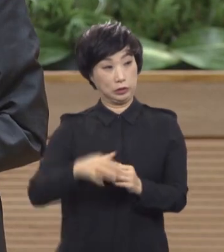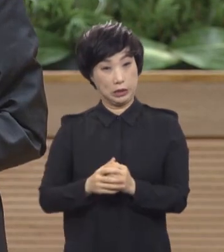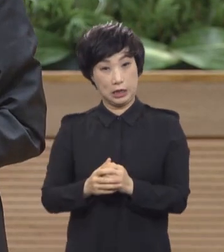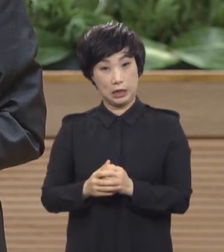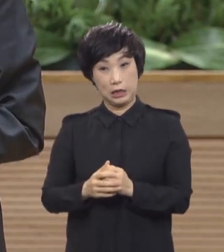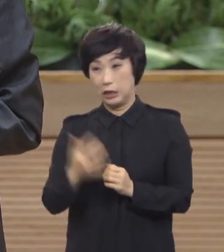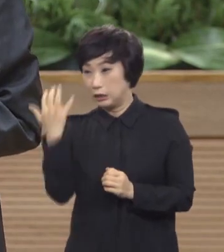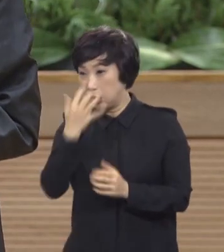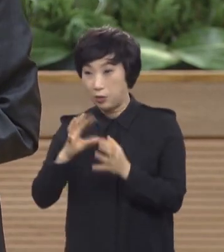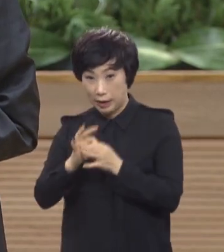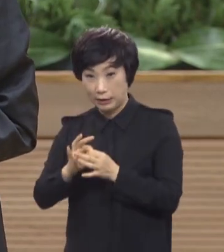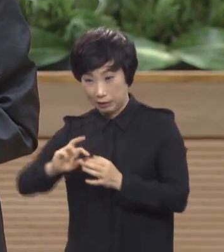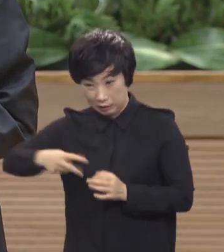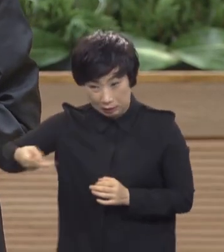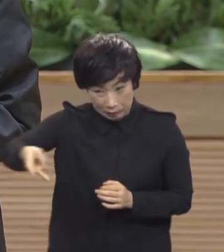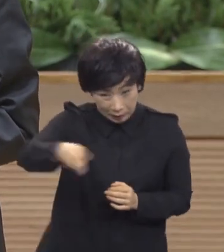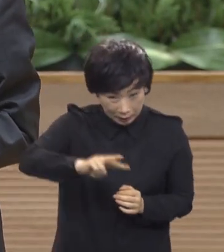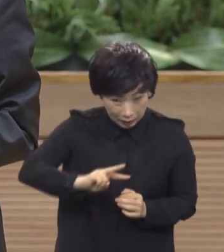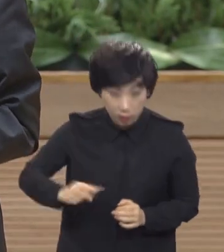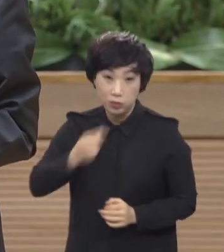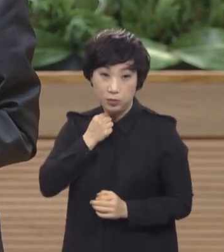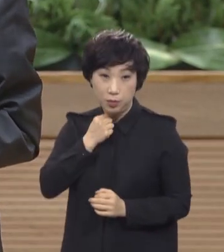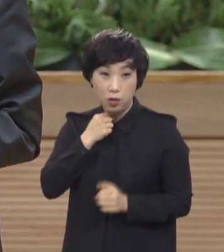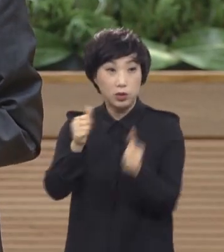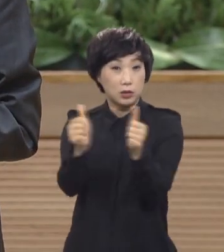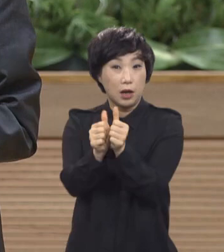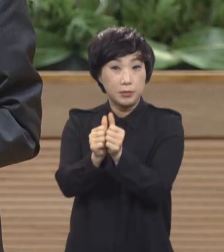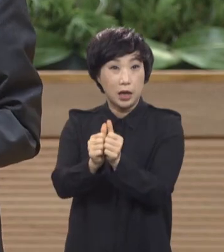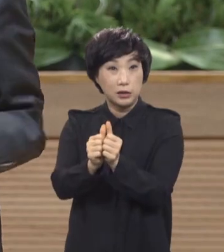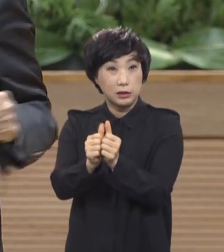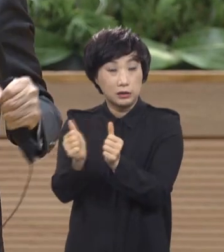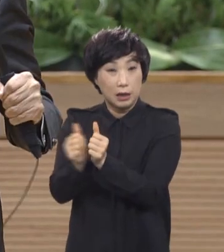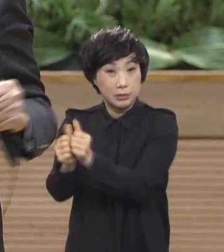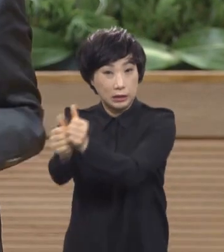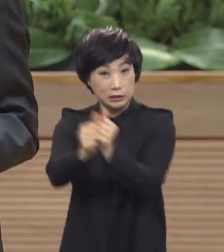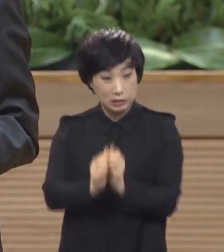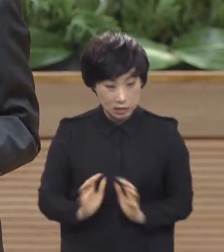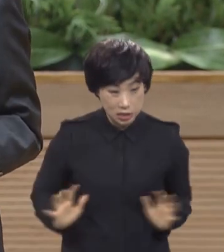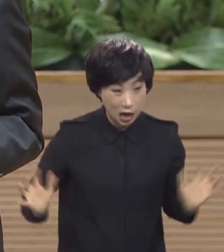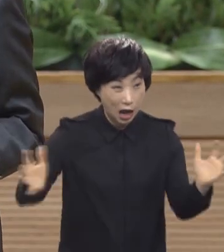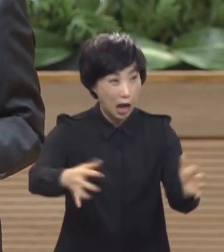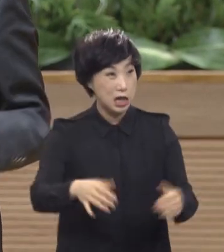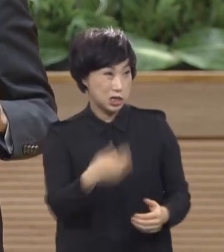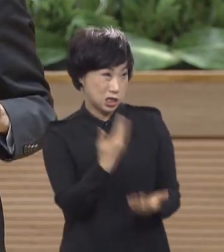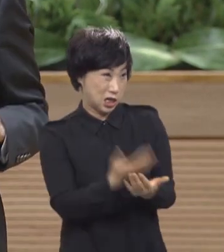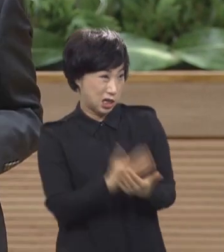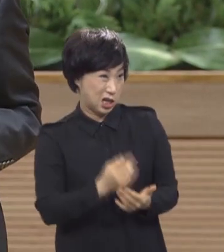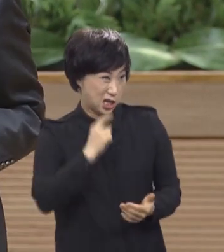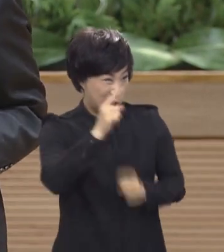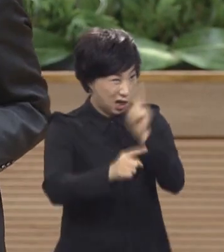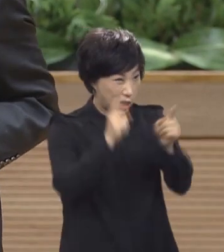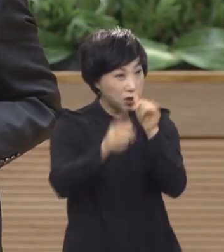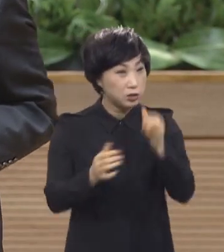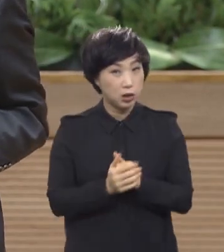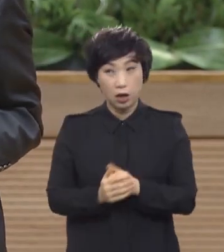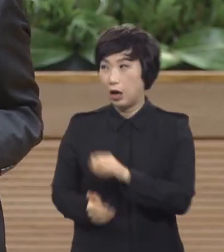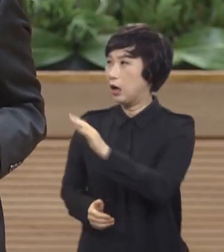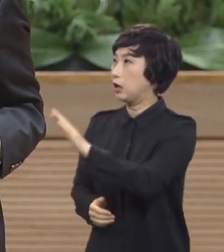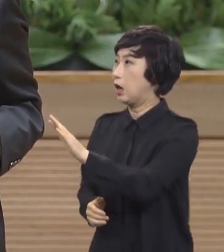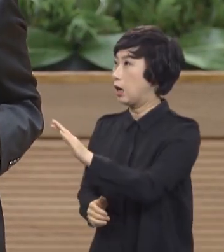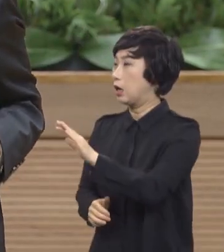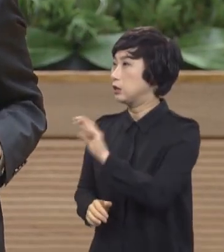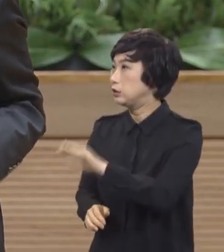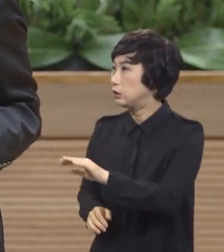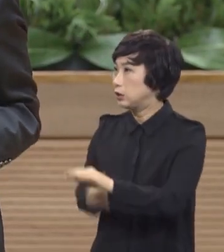남자들이 노소하고 그랬다는 겁니다 그러니까 노시 뭐라고 말하냐 이 사람들아 이런